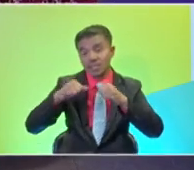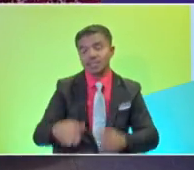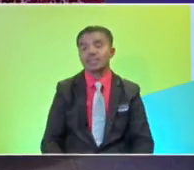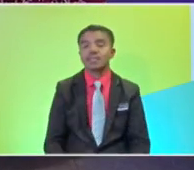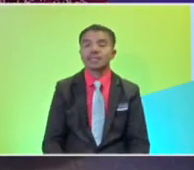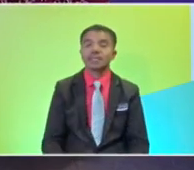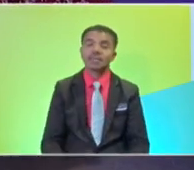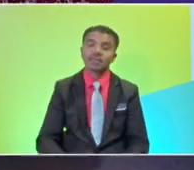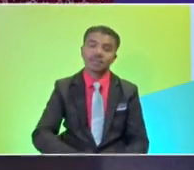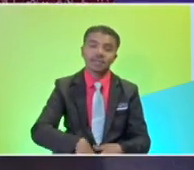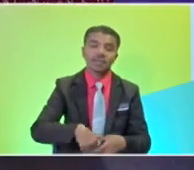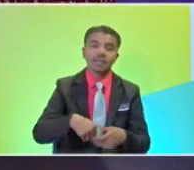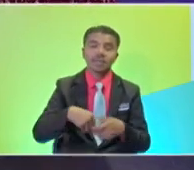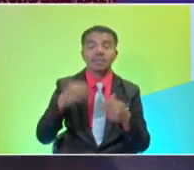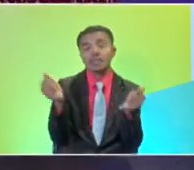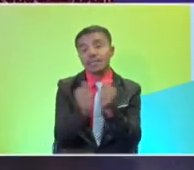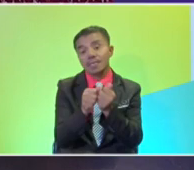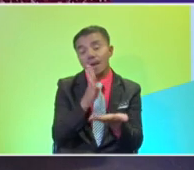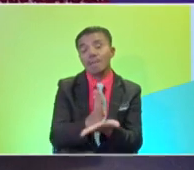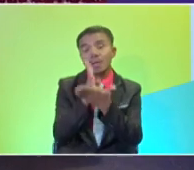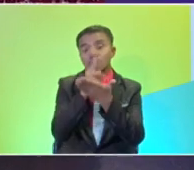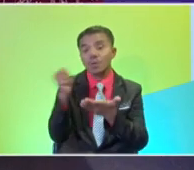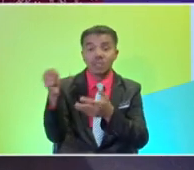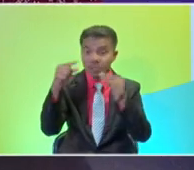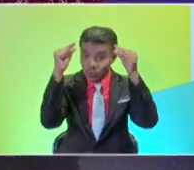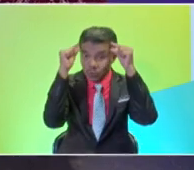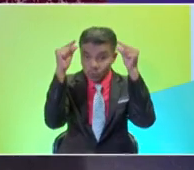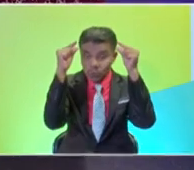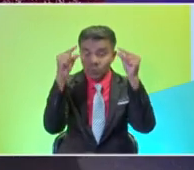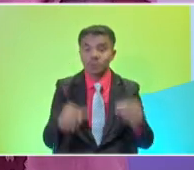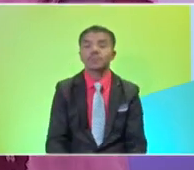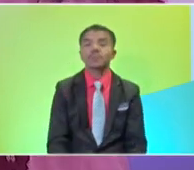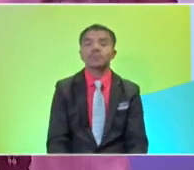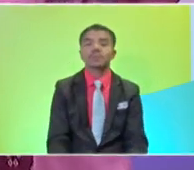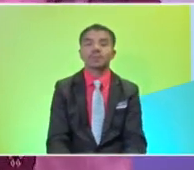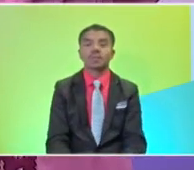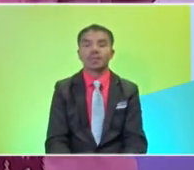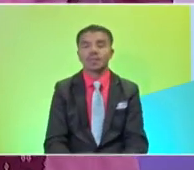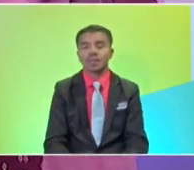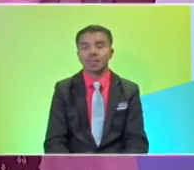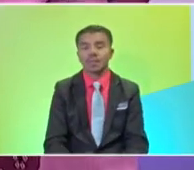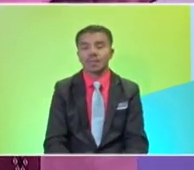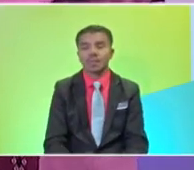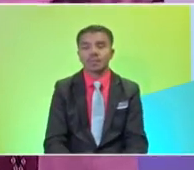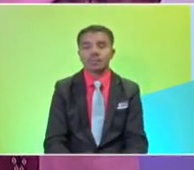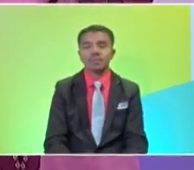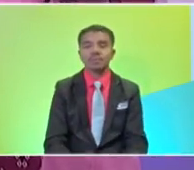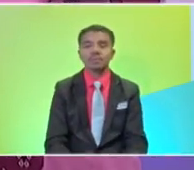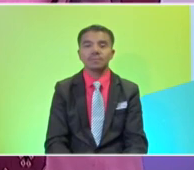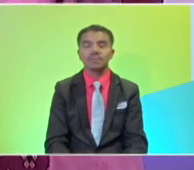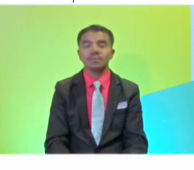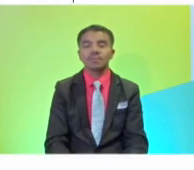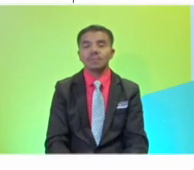guru dan melihatada bahan bergambar Tadi mereka tidak dibiarkanan tanpa ada gambar mereka tulis dulu